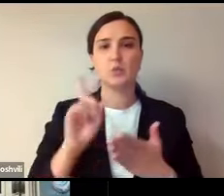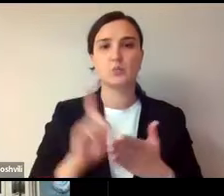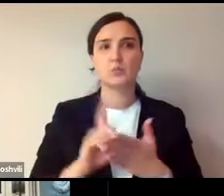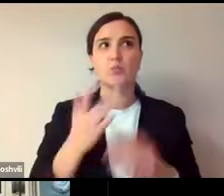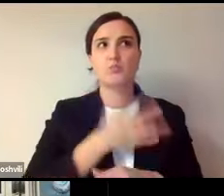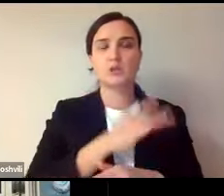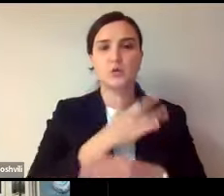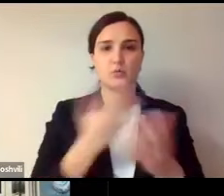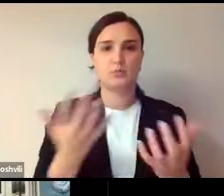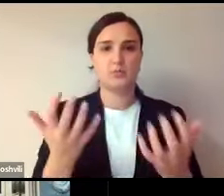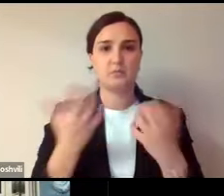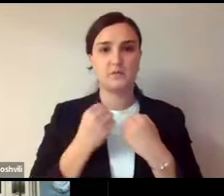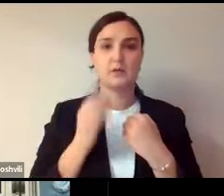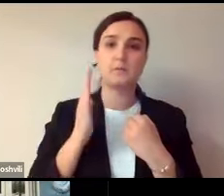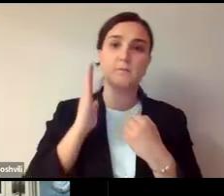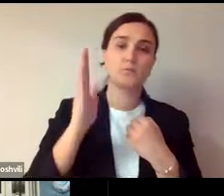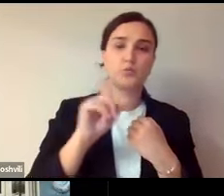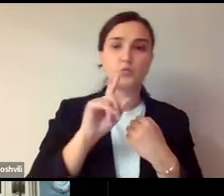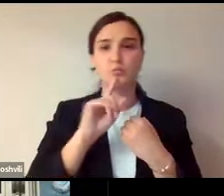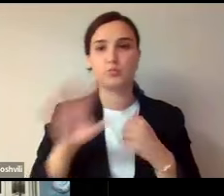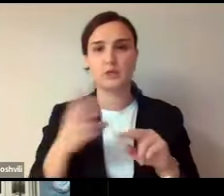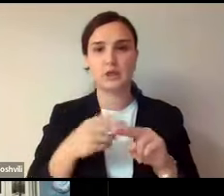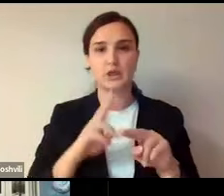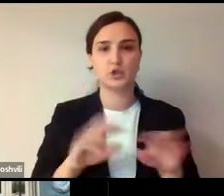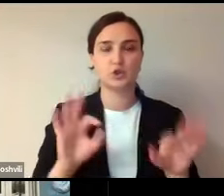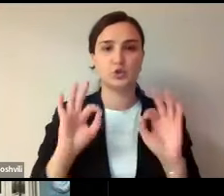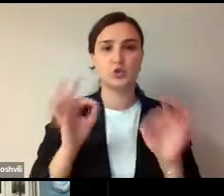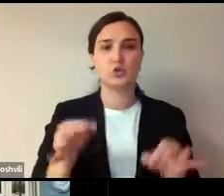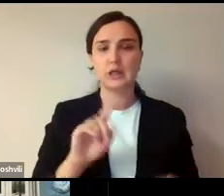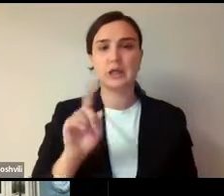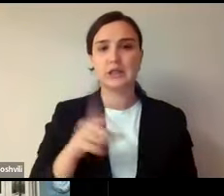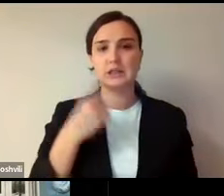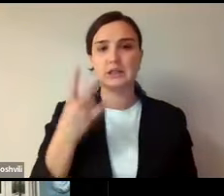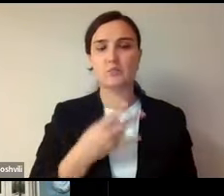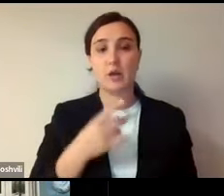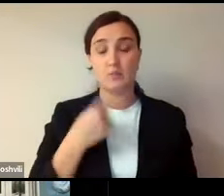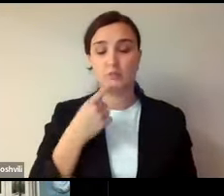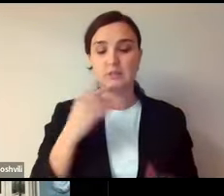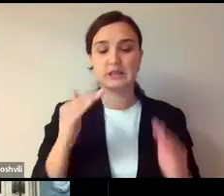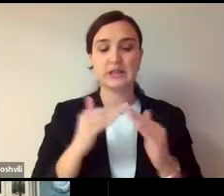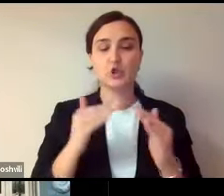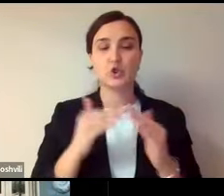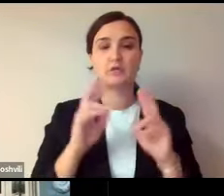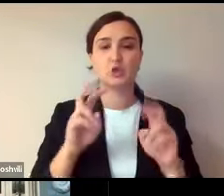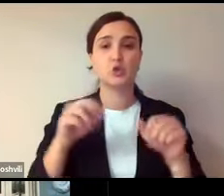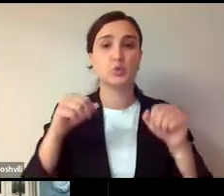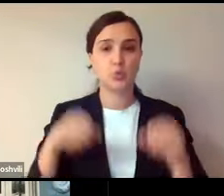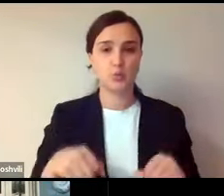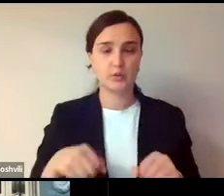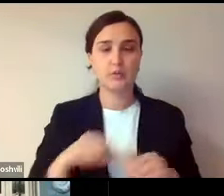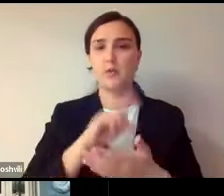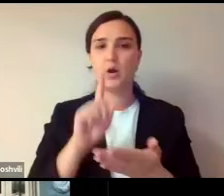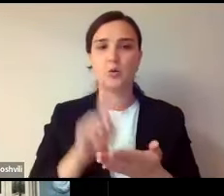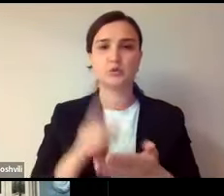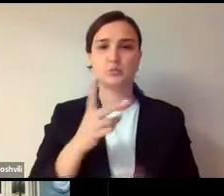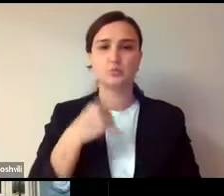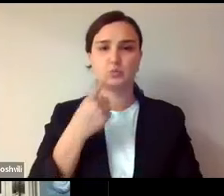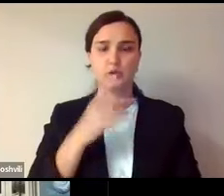მომსახურება. იქნებოდა თუ არა ეს წორი და რას ამბობთ, თქვა საცხოვრისის უფლება. საცხოვრისის უფლება აუცილებლად უნდა